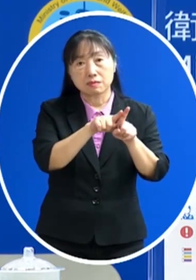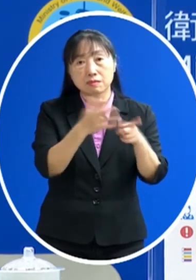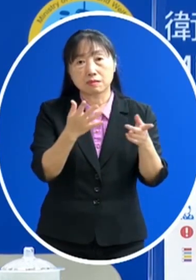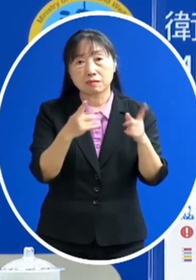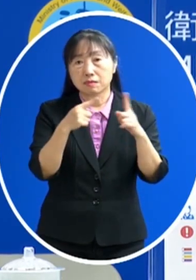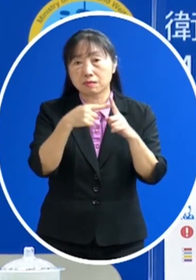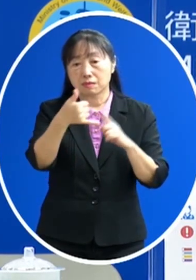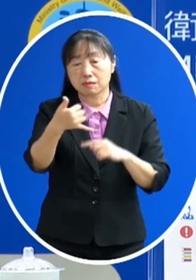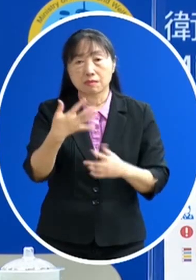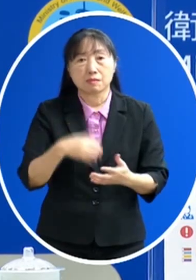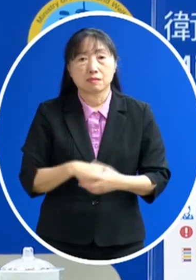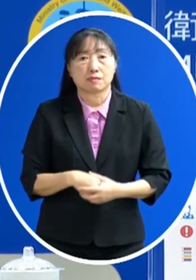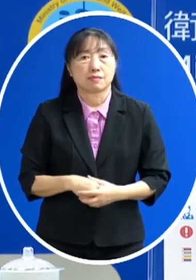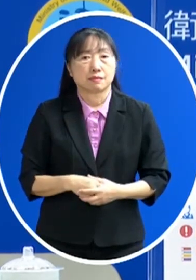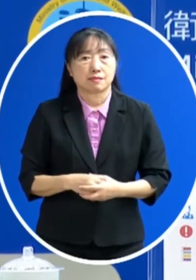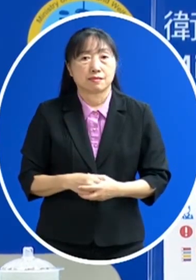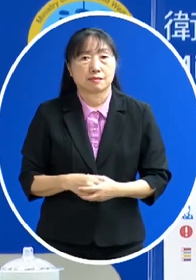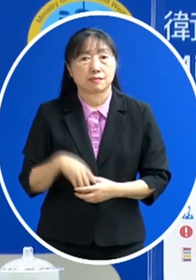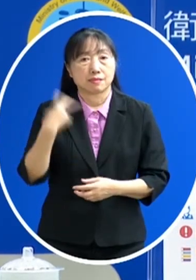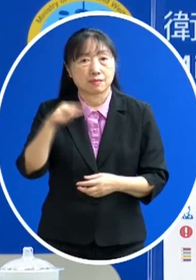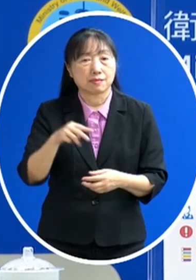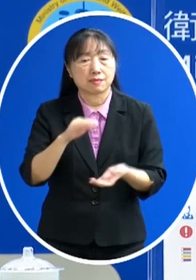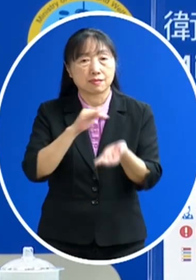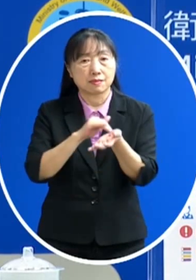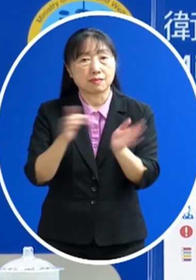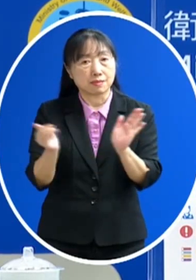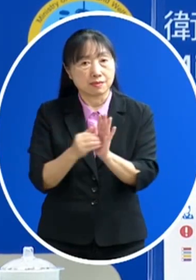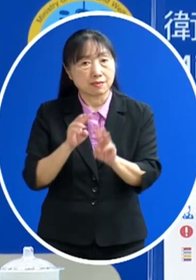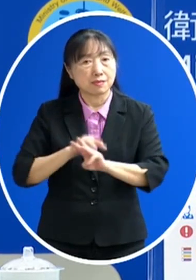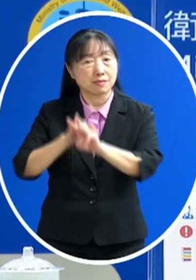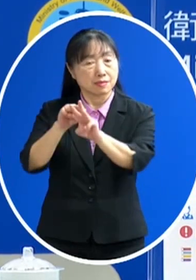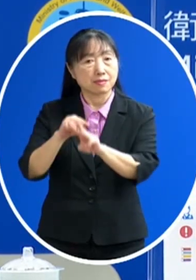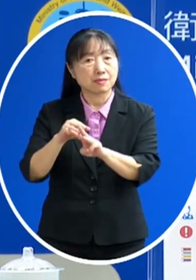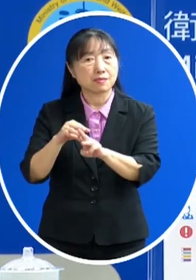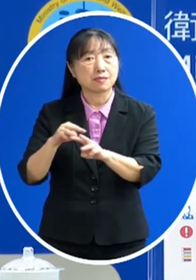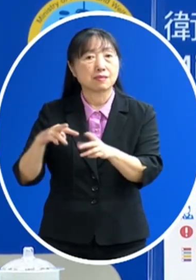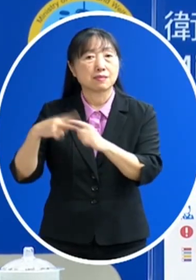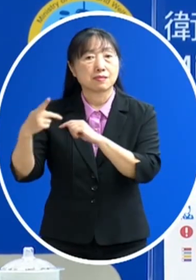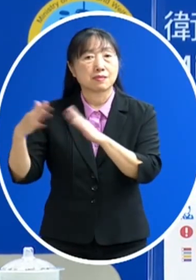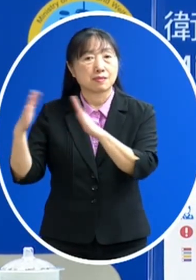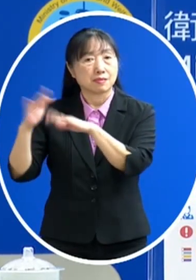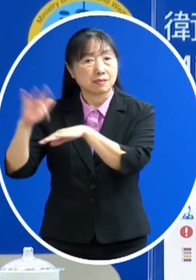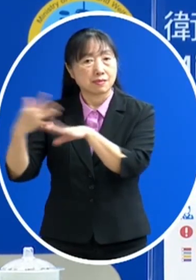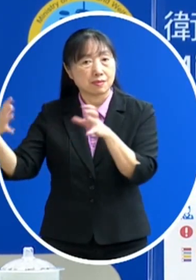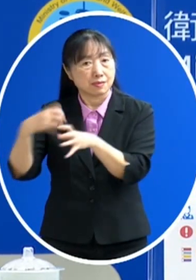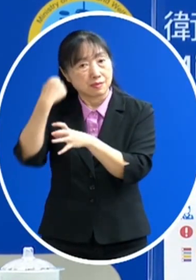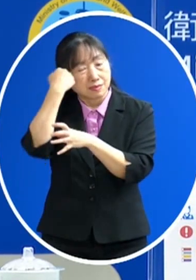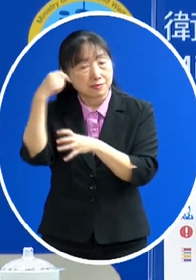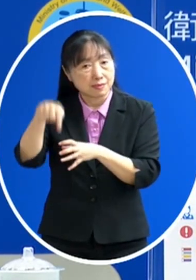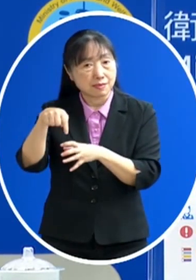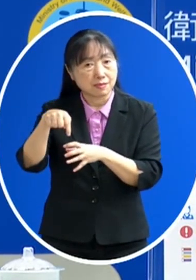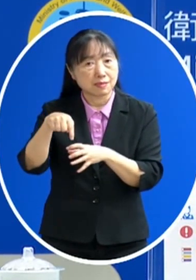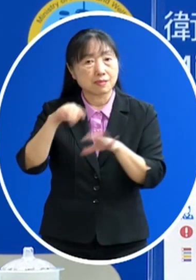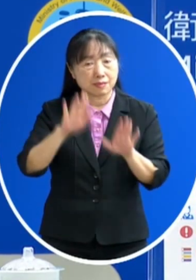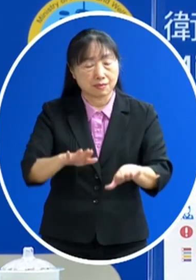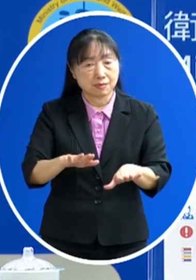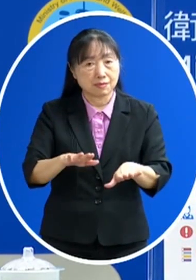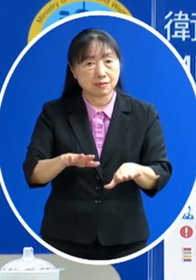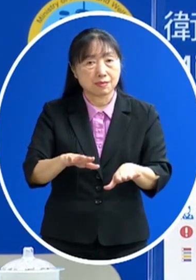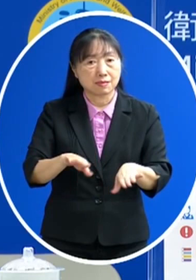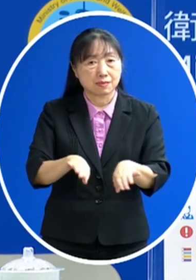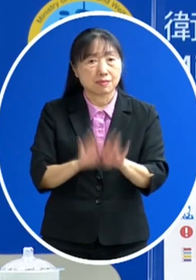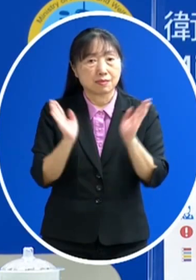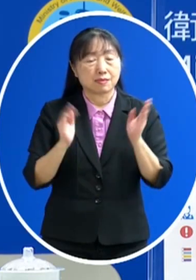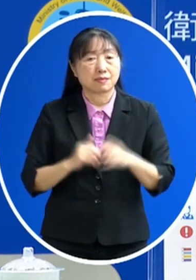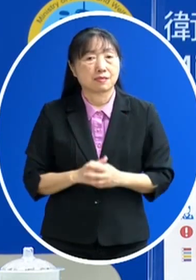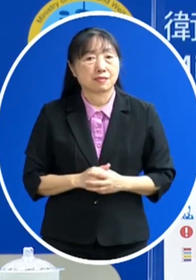人员，还有出院后同住家人，那么我们在即日起，那么开放